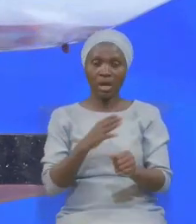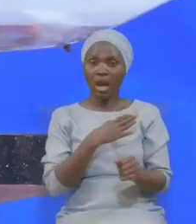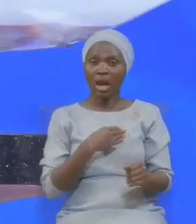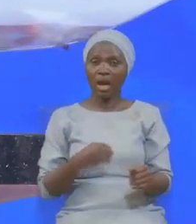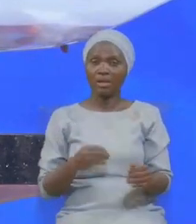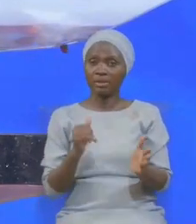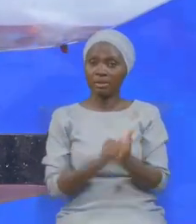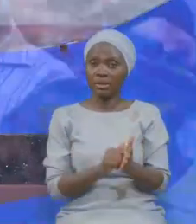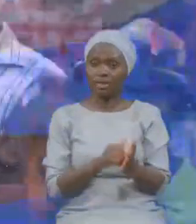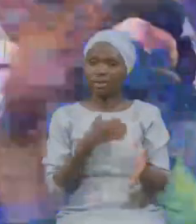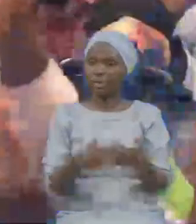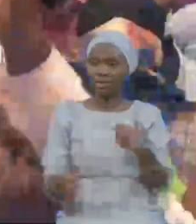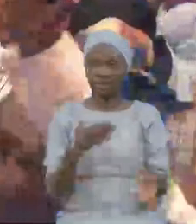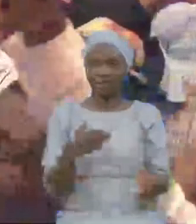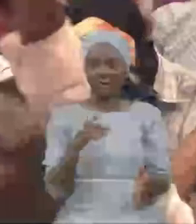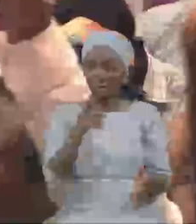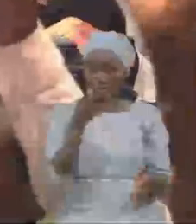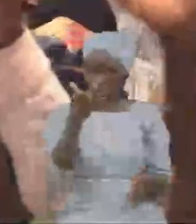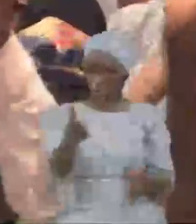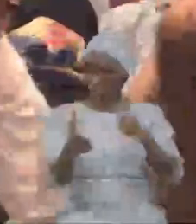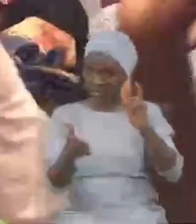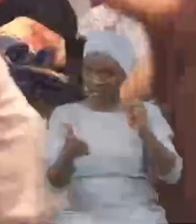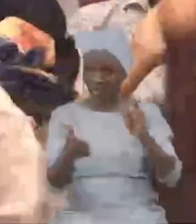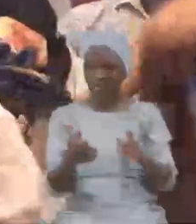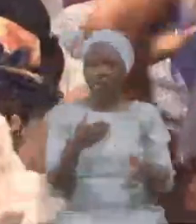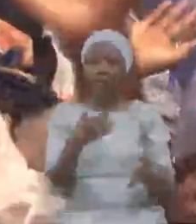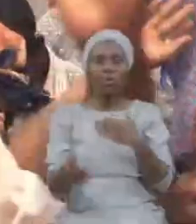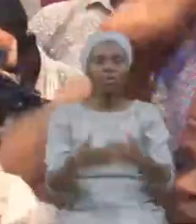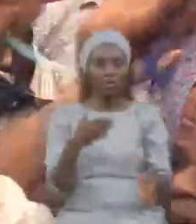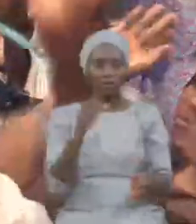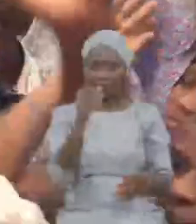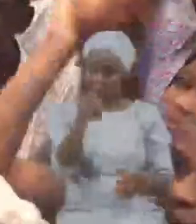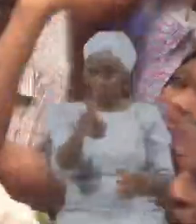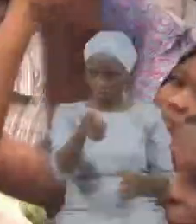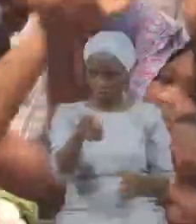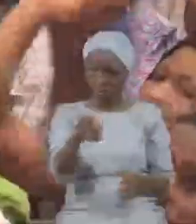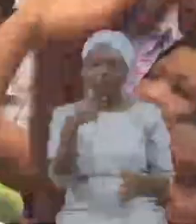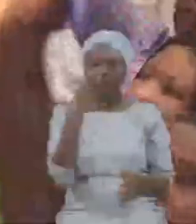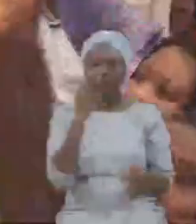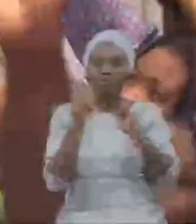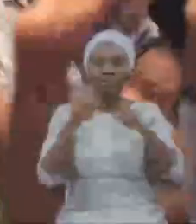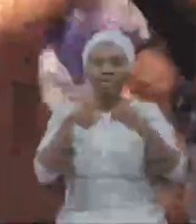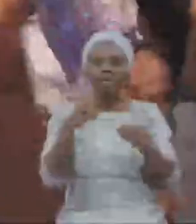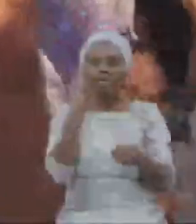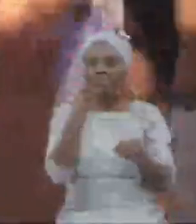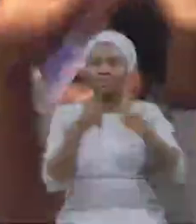demanderez, qui est-ce? Afin que ce que vous demanderez, de qui s'agit-il? Afin que